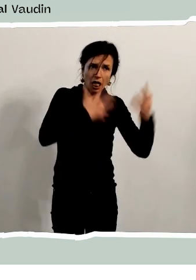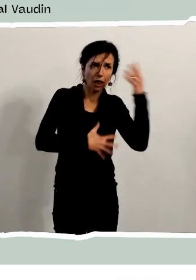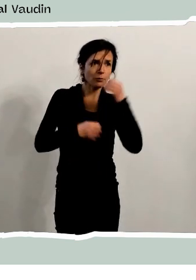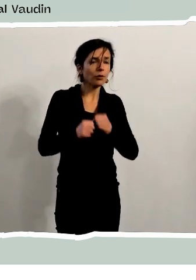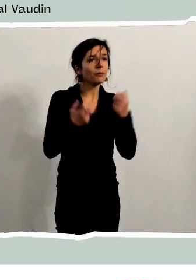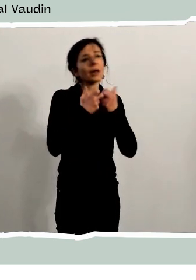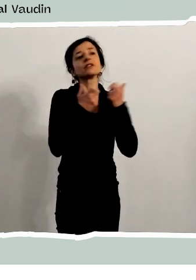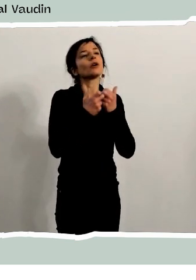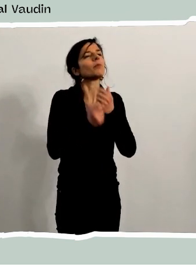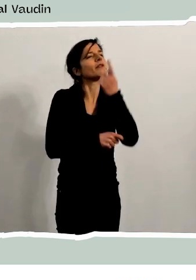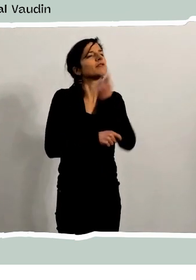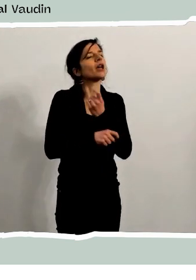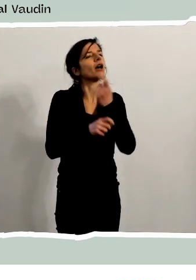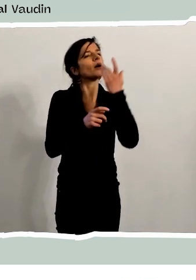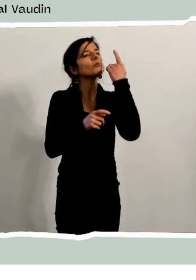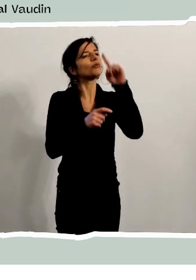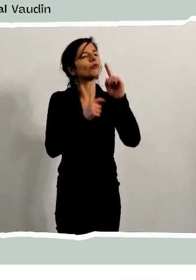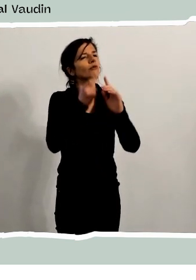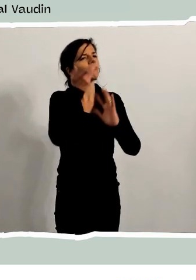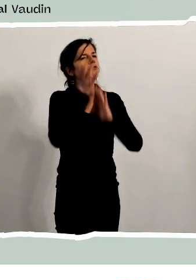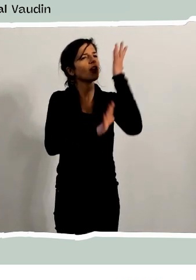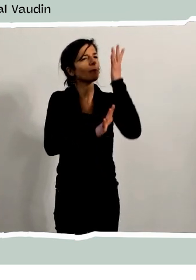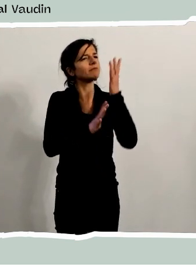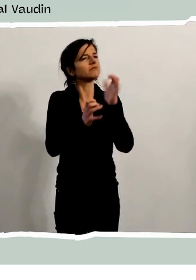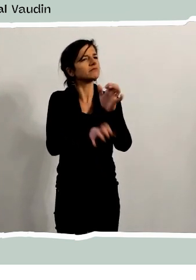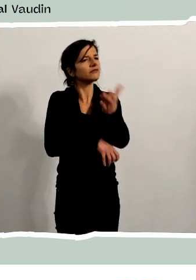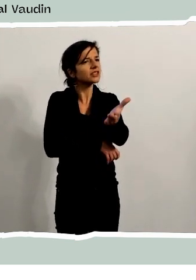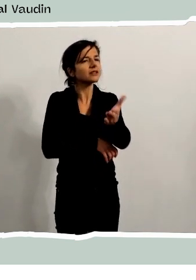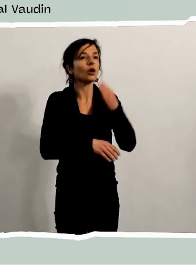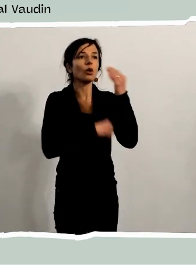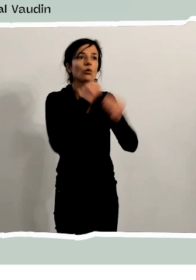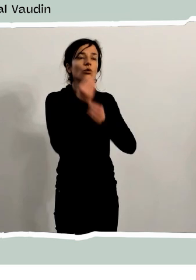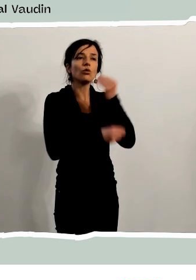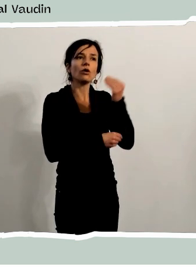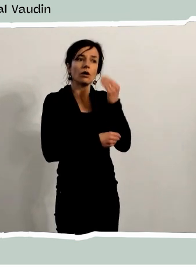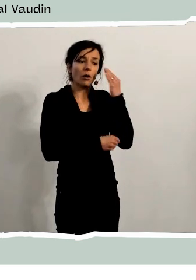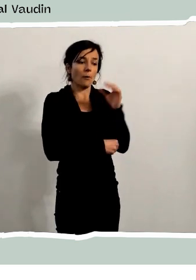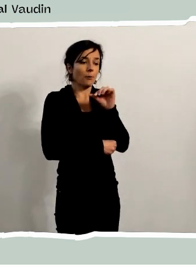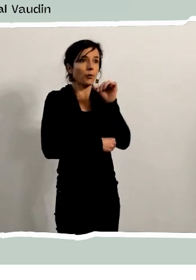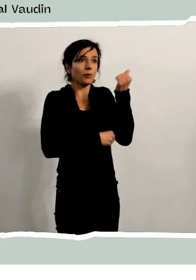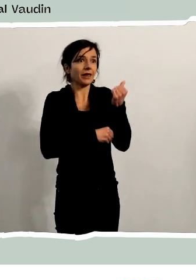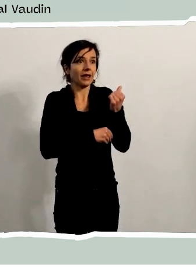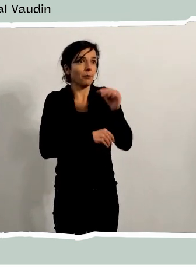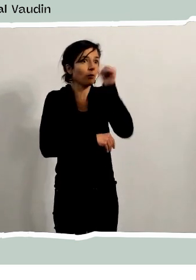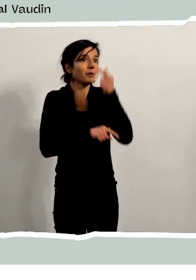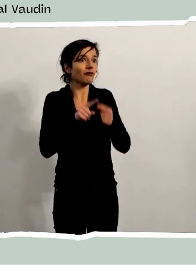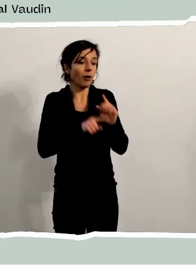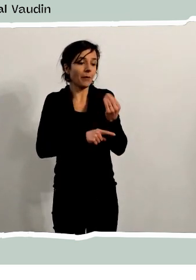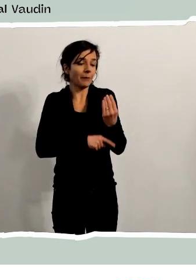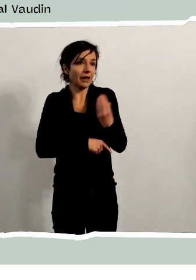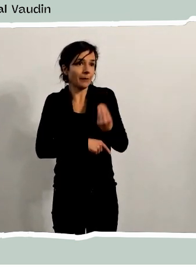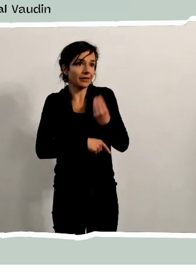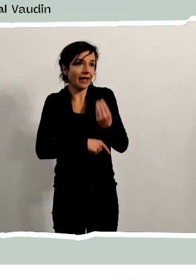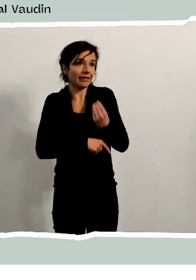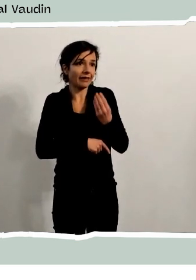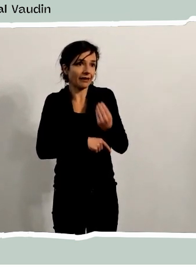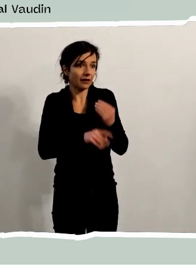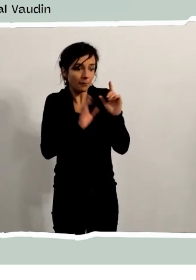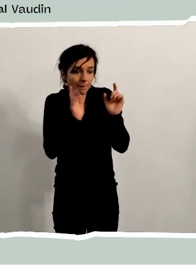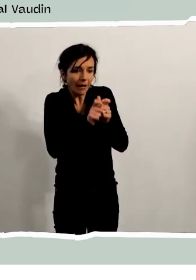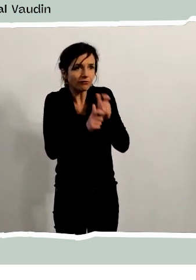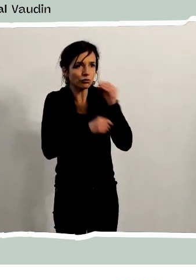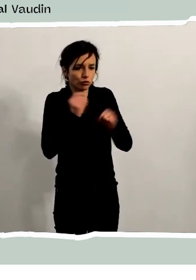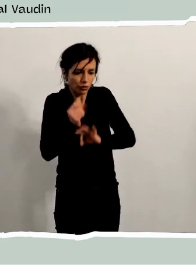flamme. Dans le méconium, donc qui est les premières fesses du nourrisson, dans les urines, dans le sang de cordon,